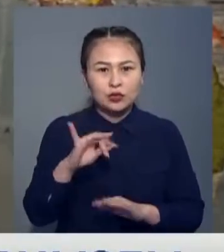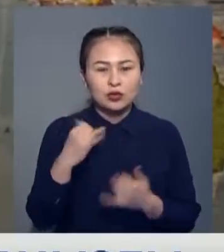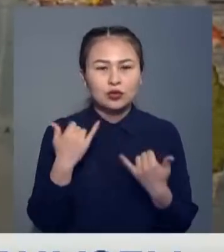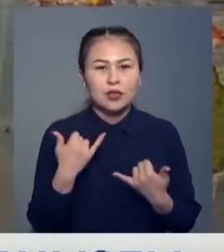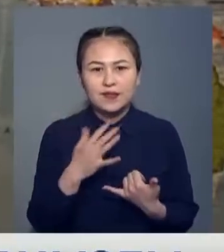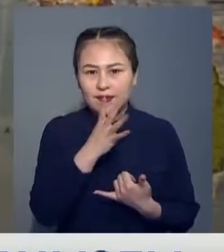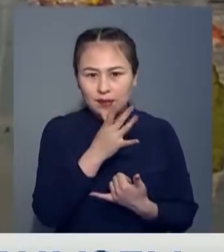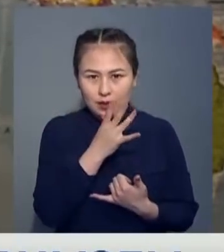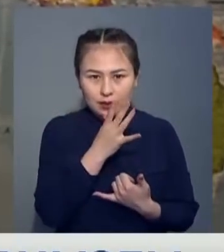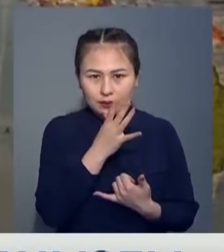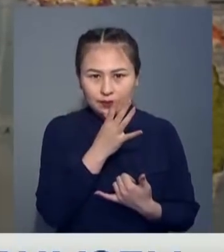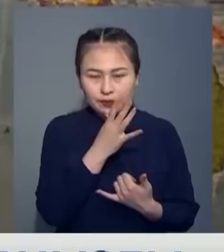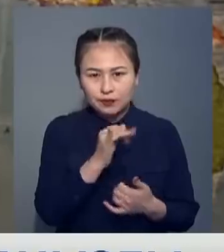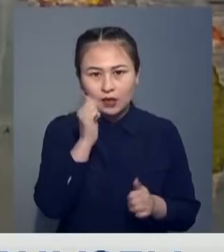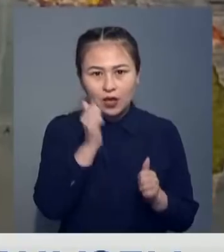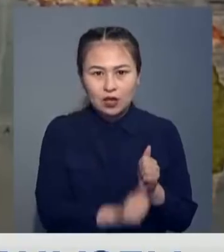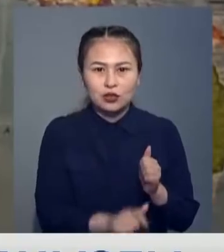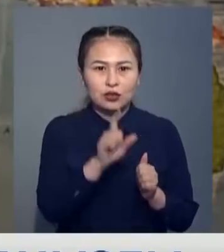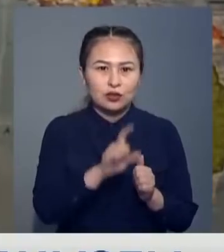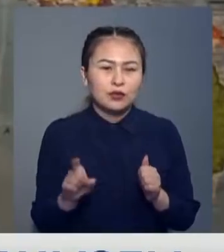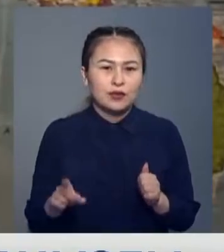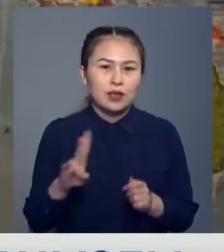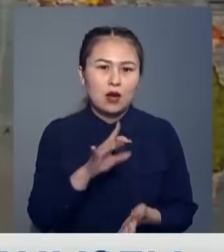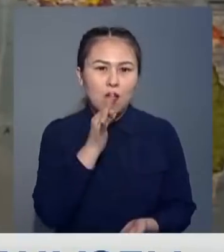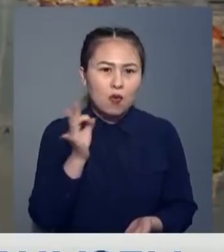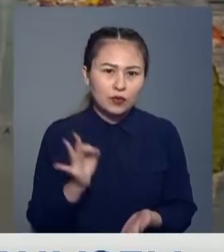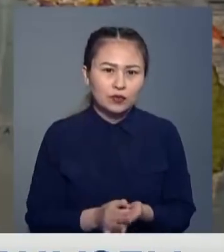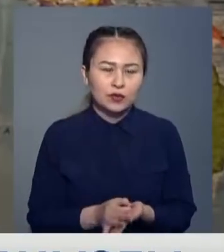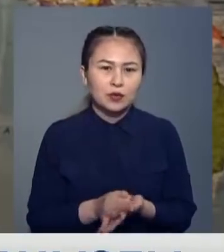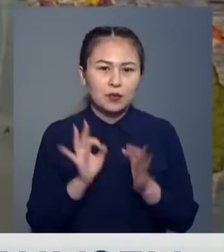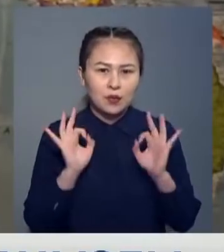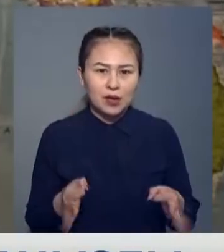Қазір бұған әр азамат жауапкершілікпен қарап отыр.